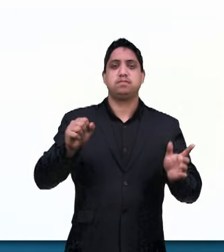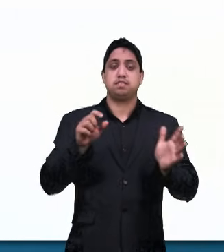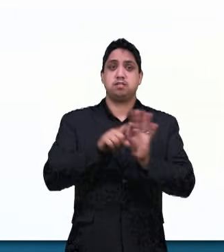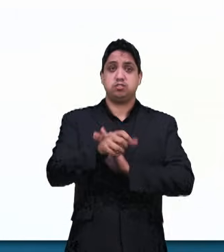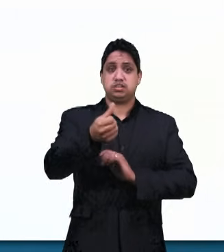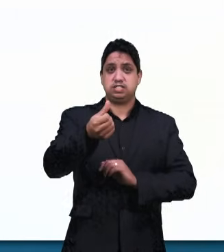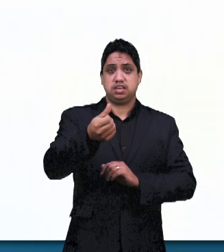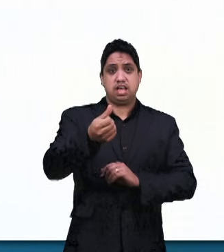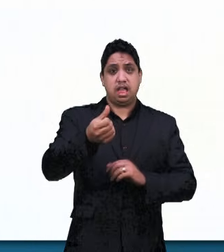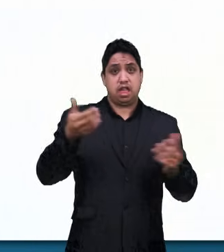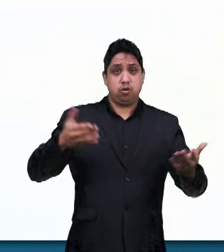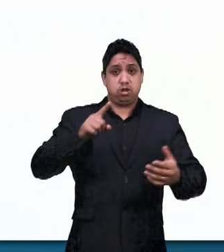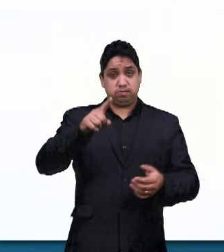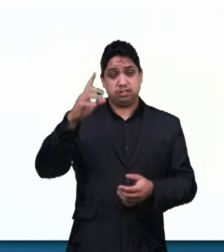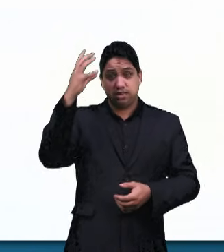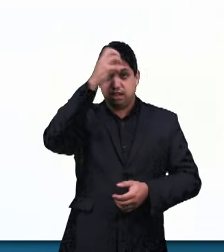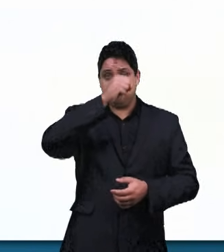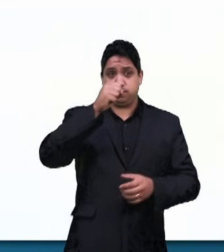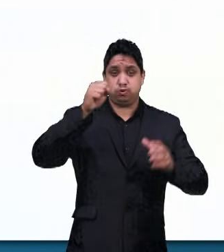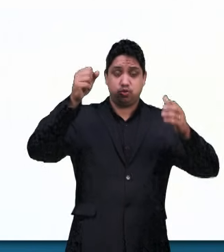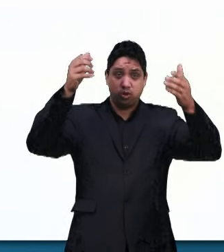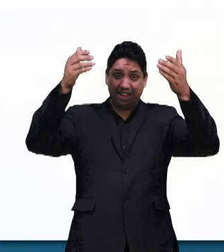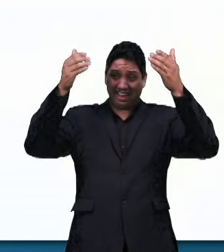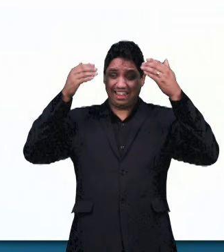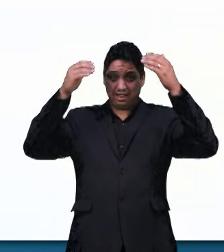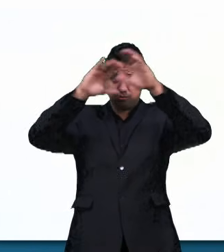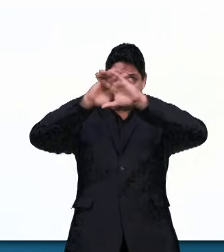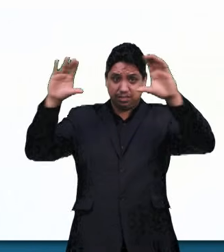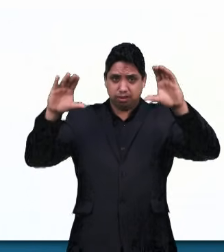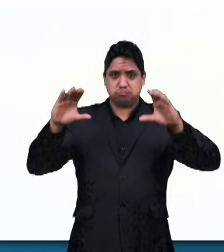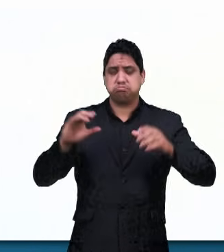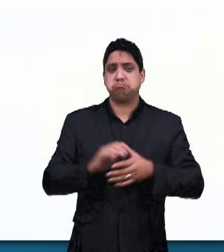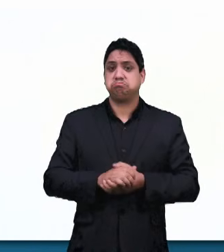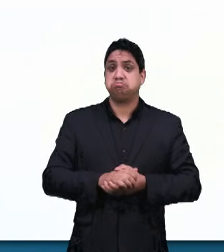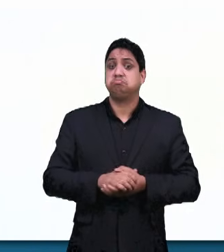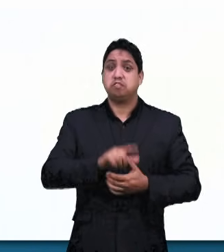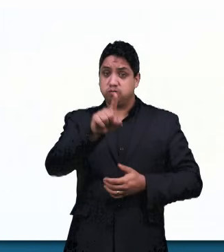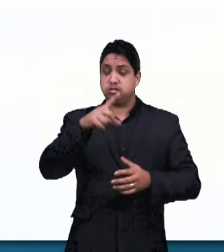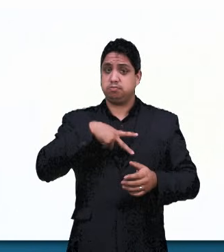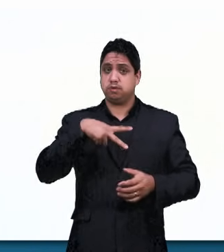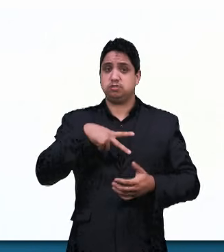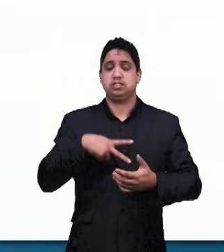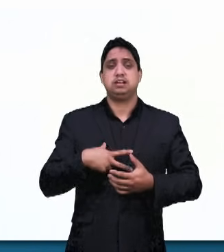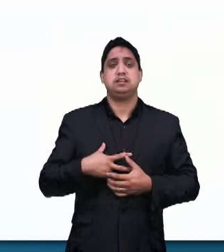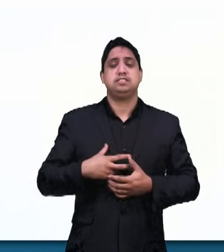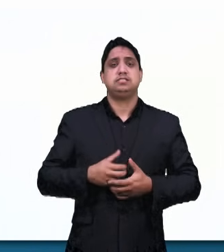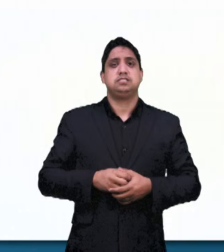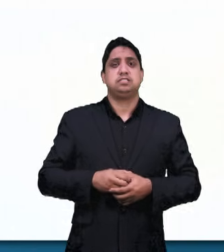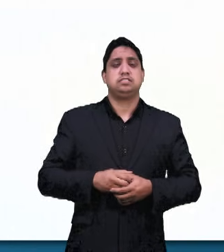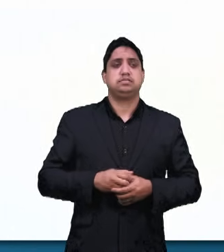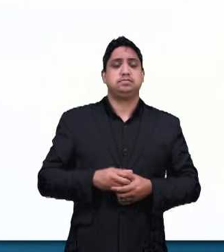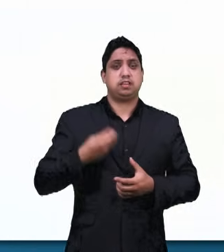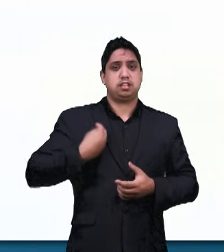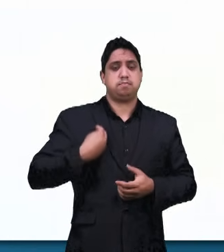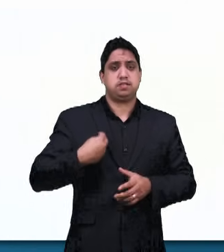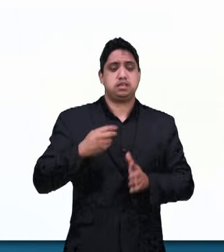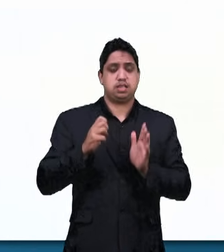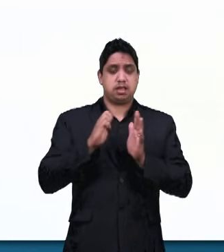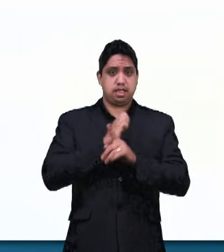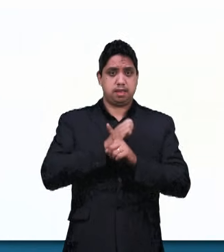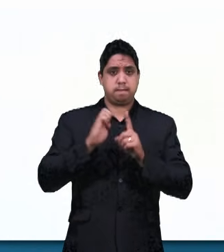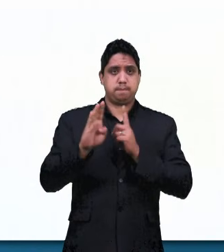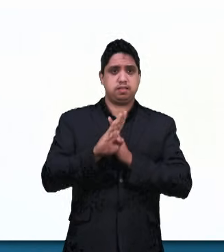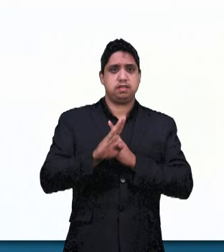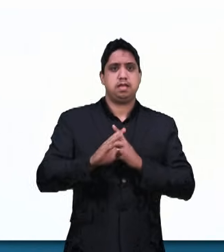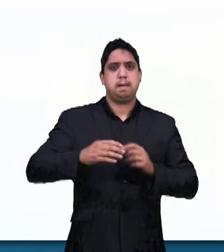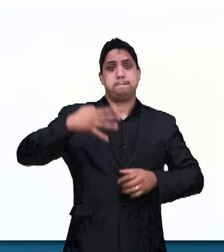Sixième question. Maintenant, vous êtes instruit sur le royaume des cieux. La question, c'est pour vous qui participez à l'école biblique